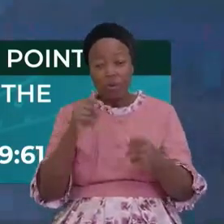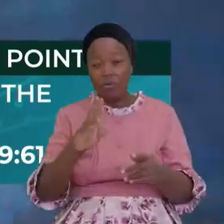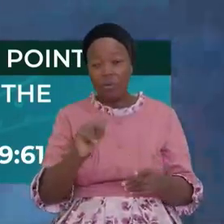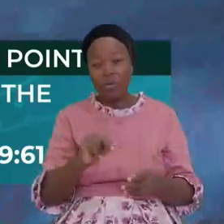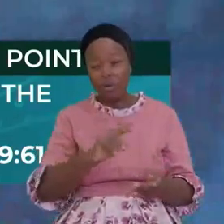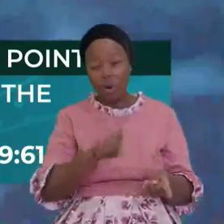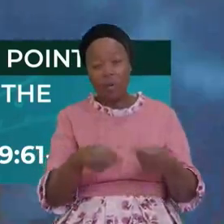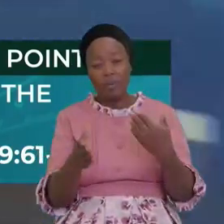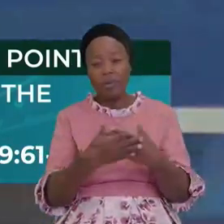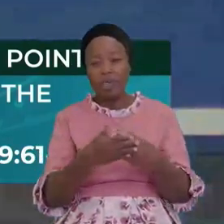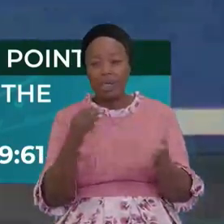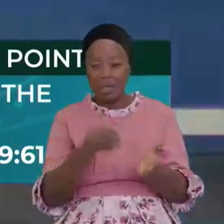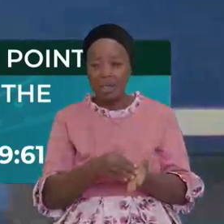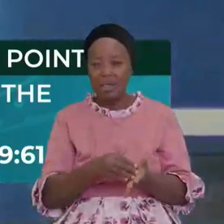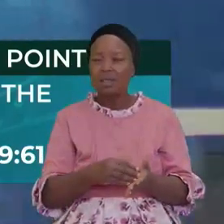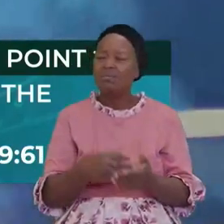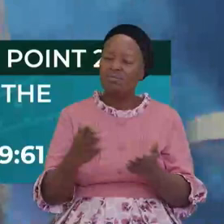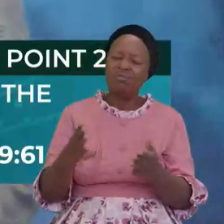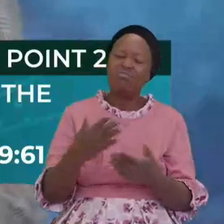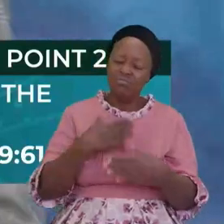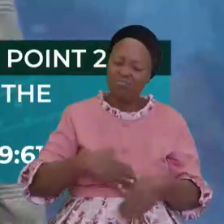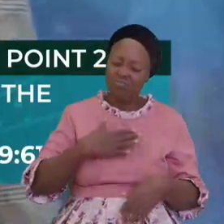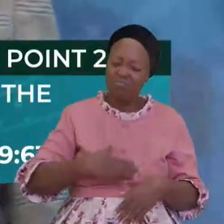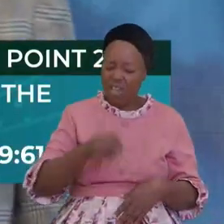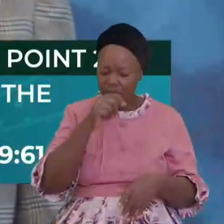Ta maladie est en train d'atteindre un point de non-retour.